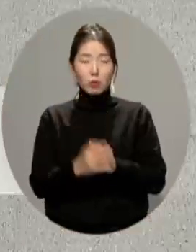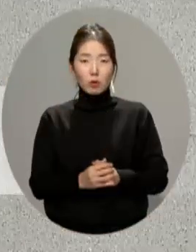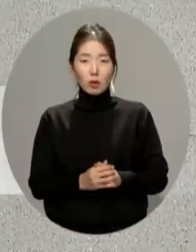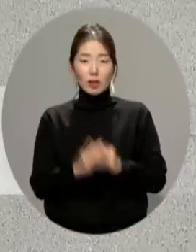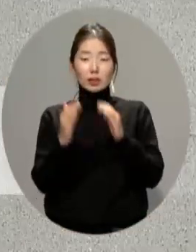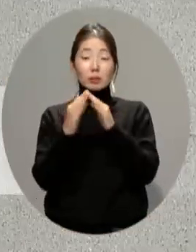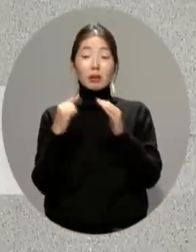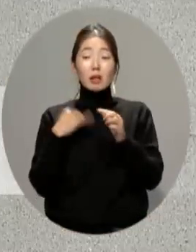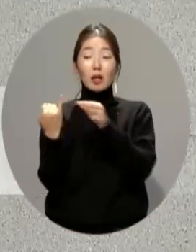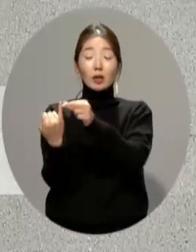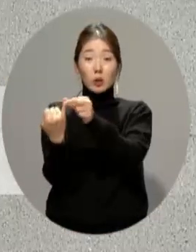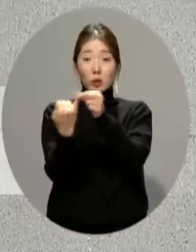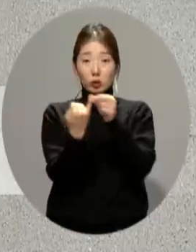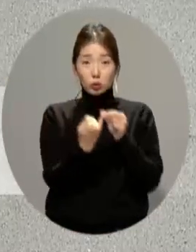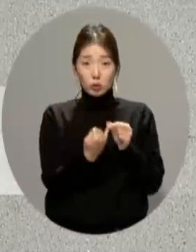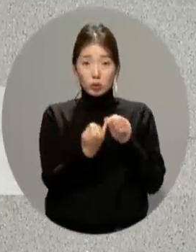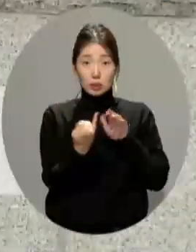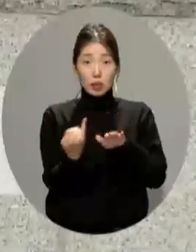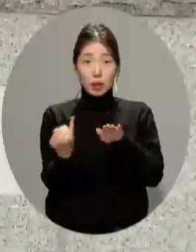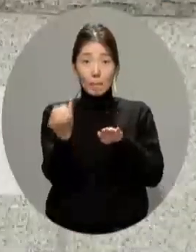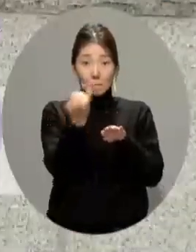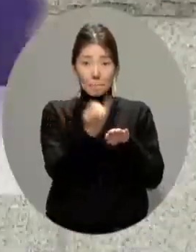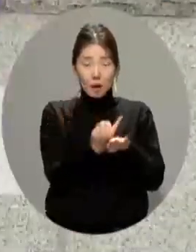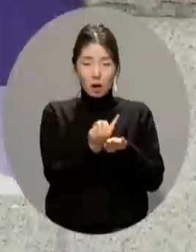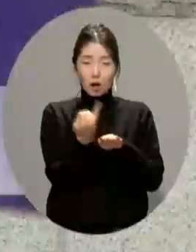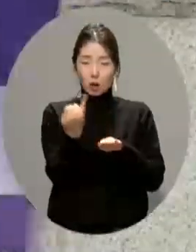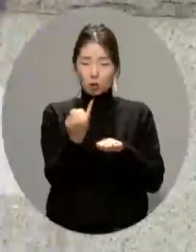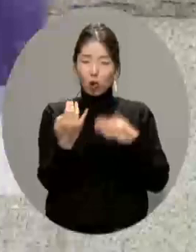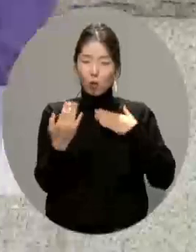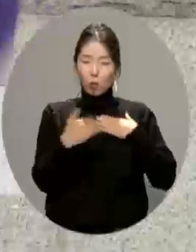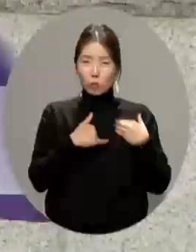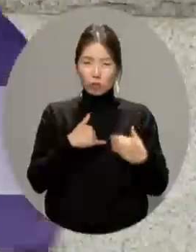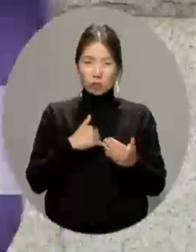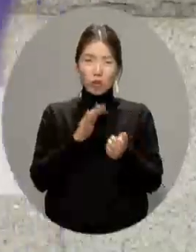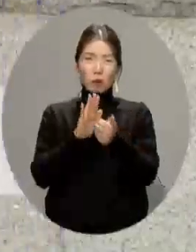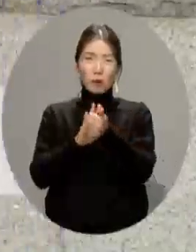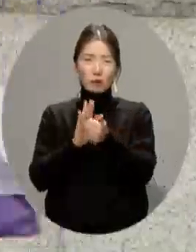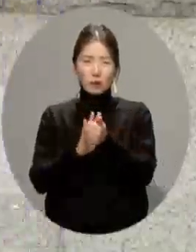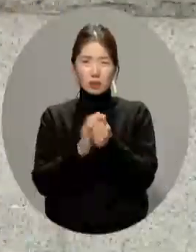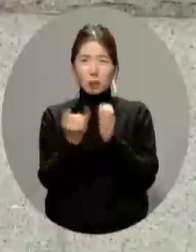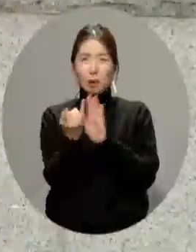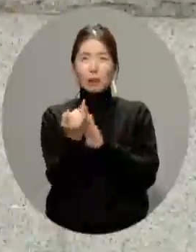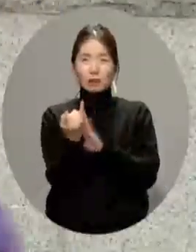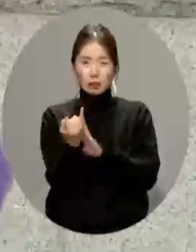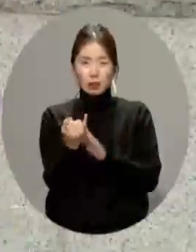집에 데려다주겠다며 차에 태운 뒤 여학생의 신체 일부를 만진 혐의를 받고 있습니다